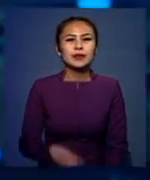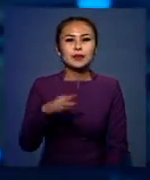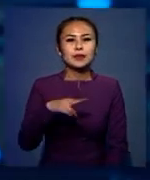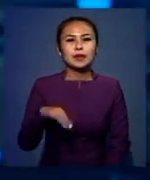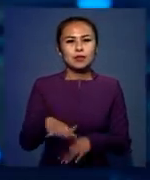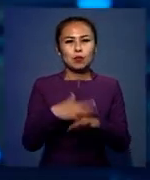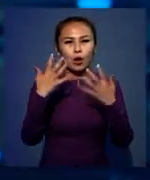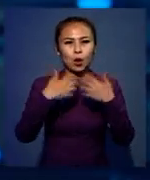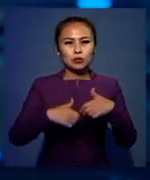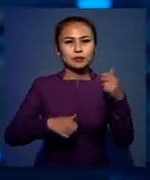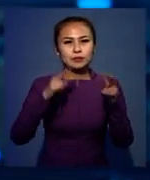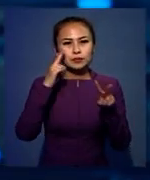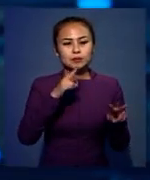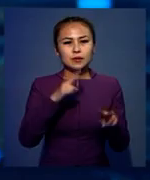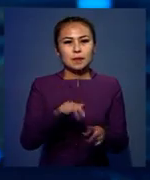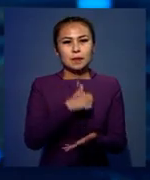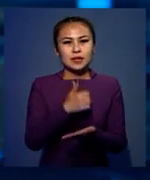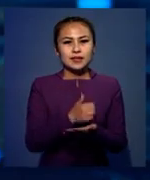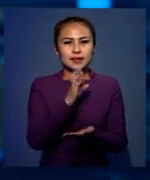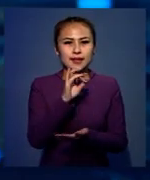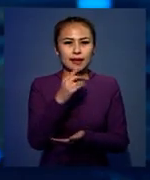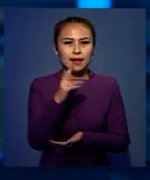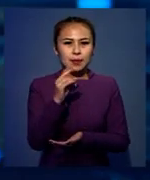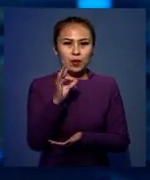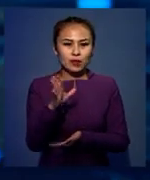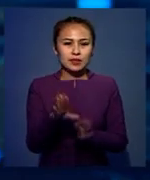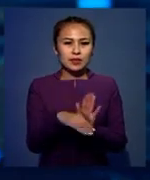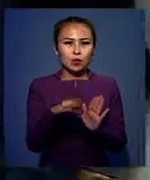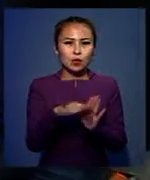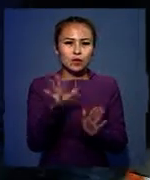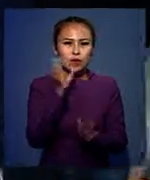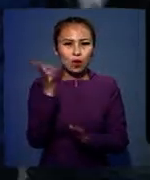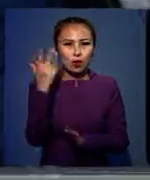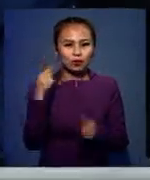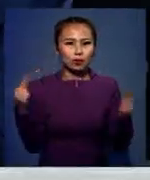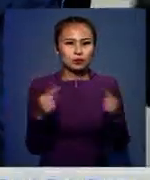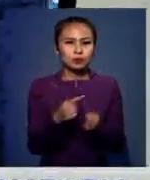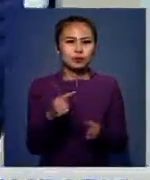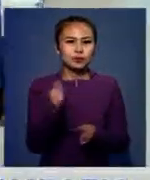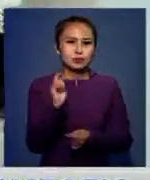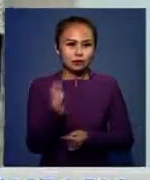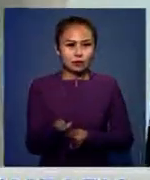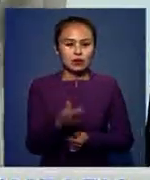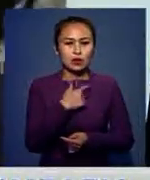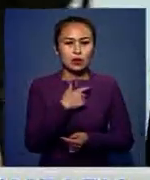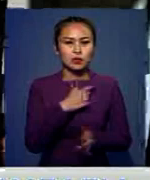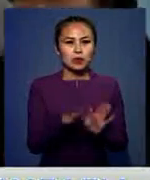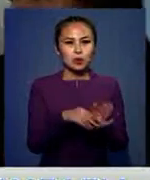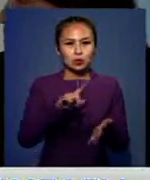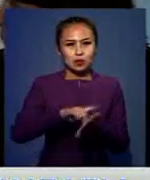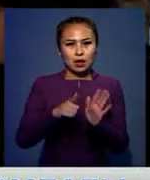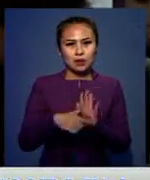ТМД елдері бойынша байқаушылар миссиясының басшысы Сергей Лебедев сайлау барысын оң бағалады. Оның айтуынша, дауыс